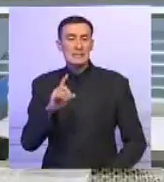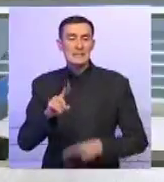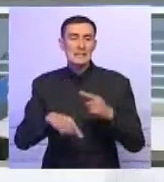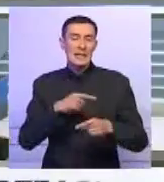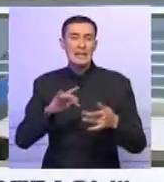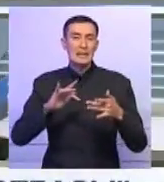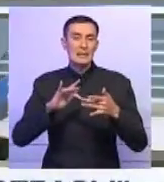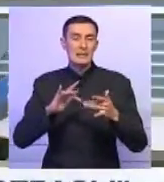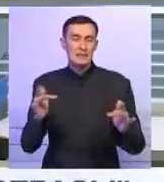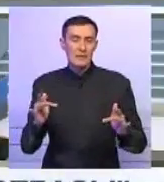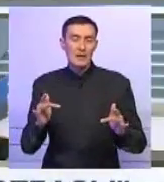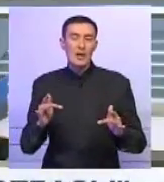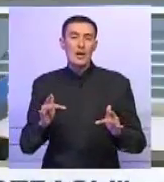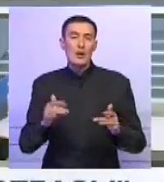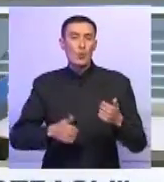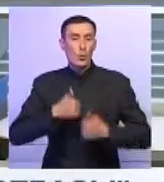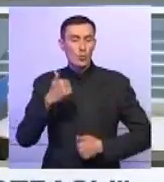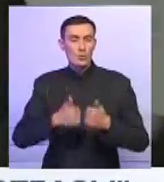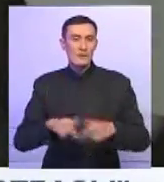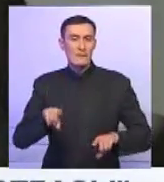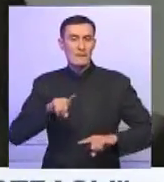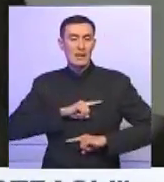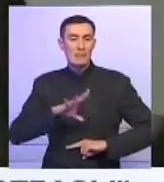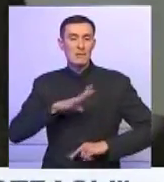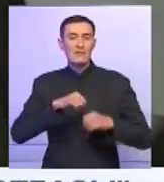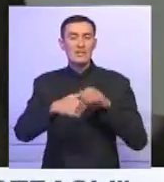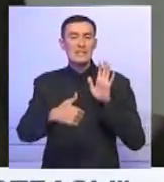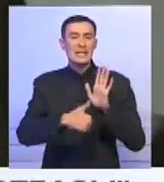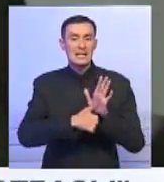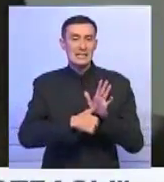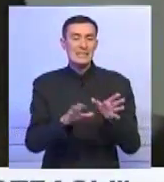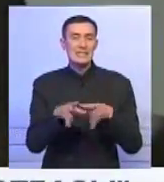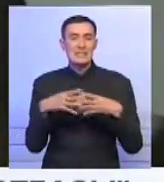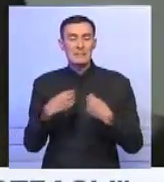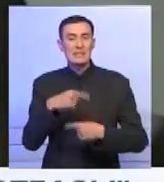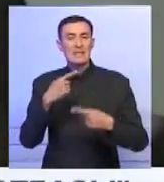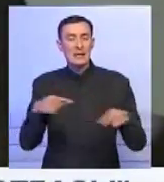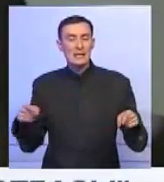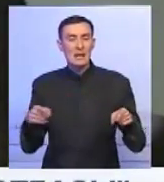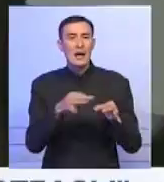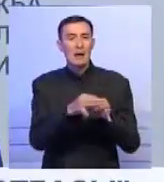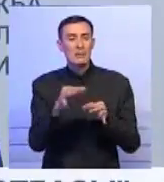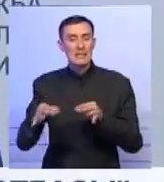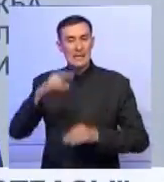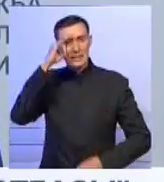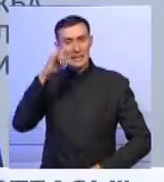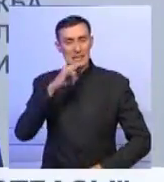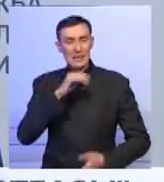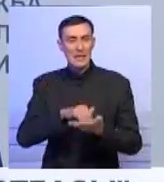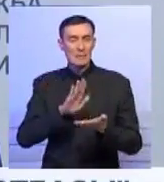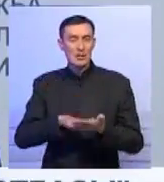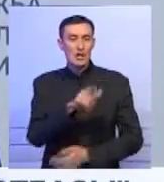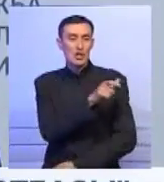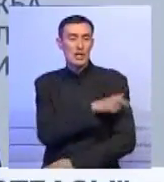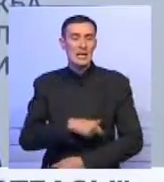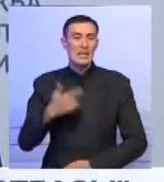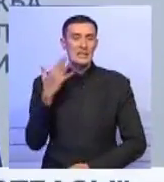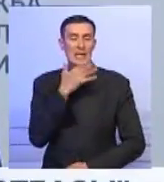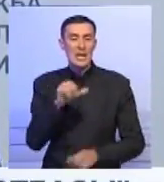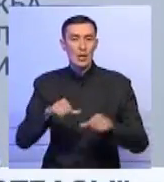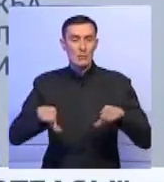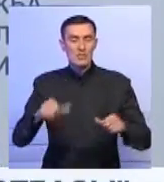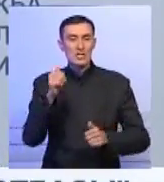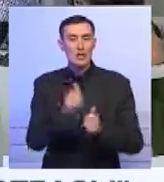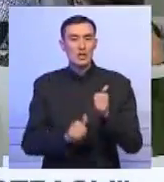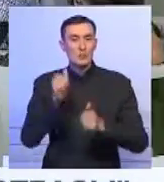сайте kostyub.kz. Финал конкурса уже прошли 16 семей из разных регионов нашей страны. Как отметили члены национальной комиссии,